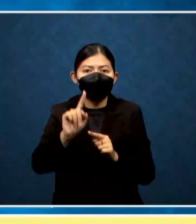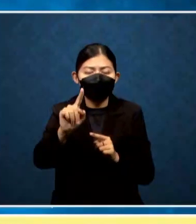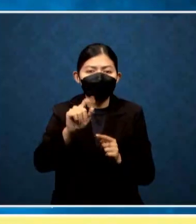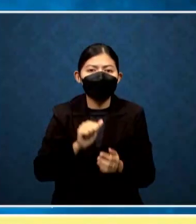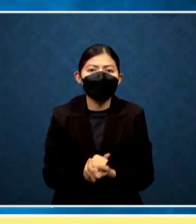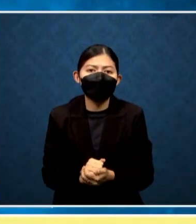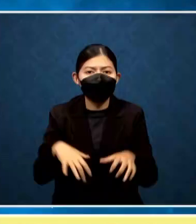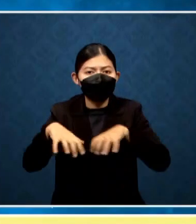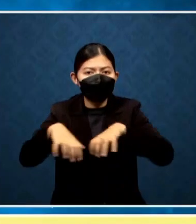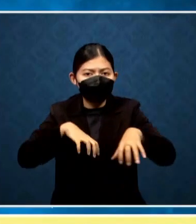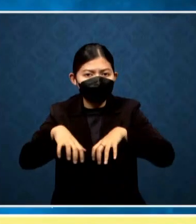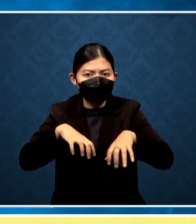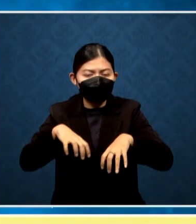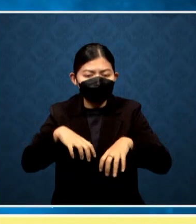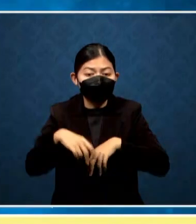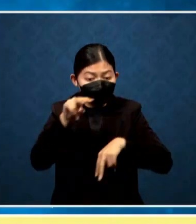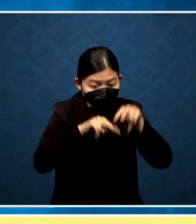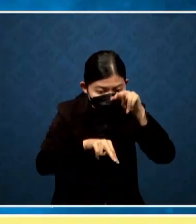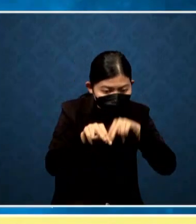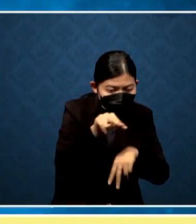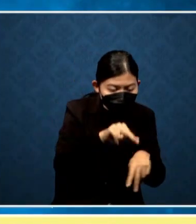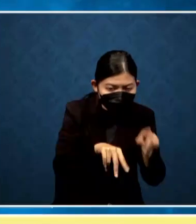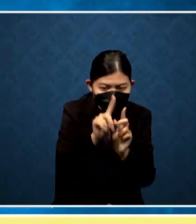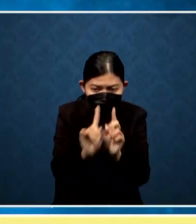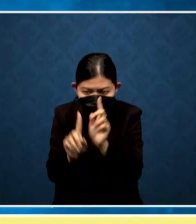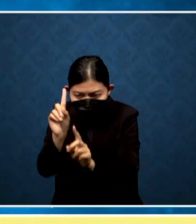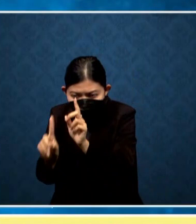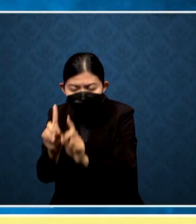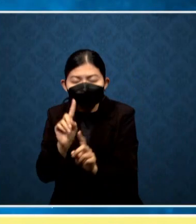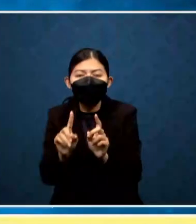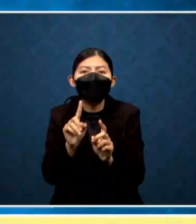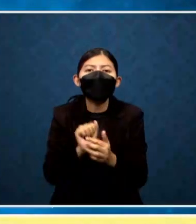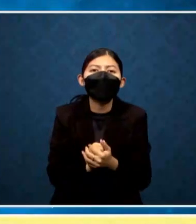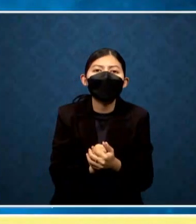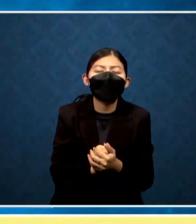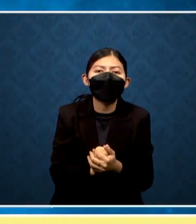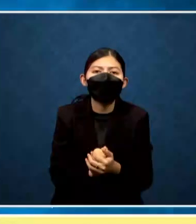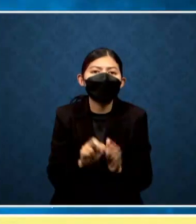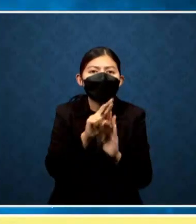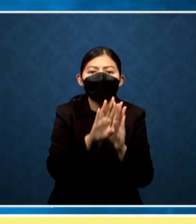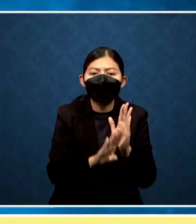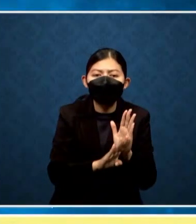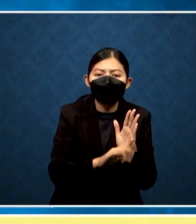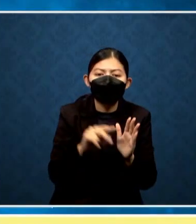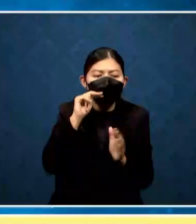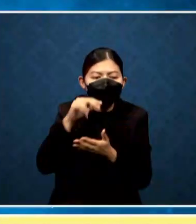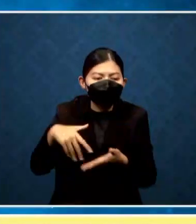องคกปกคอสูทรถินให้สำรจดว่าเป็นอง tier 1 ที่ไม่มีระบบบ้